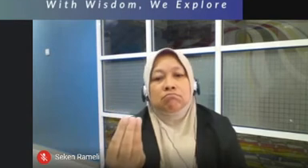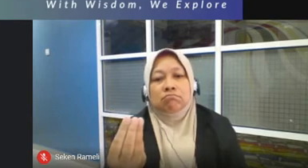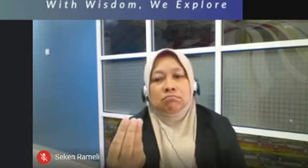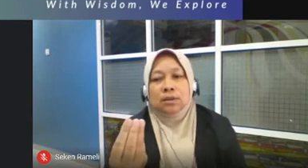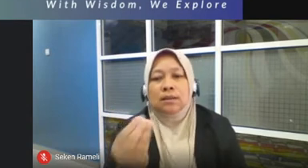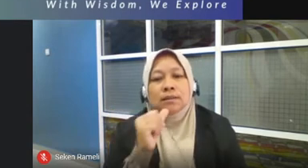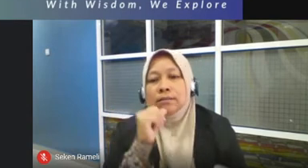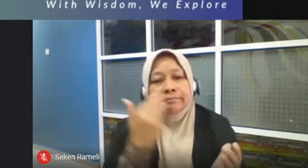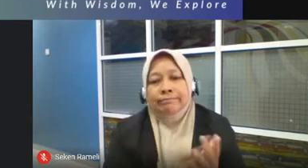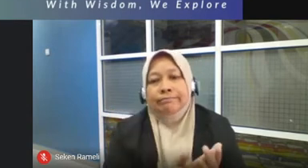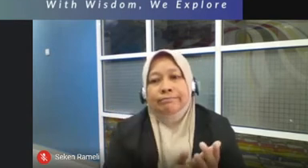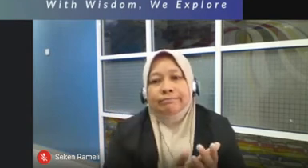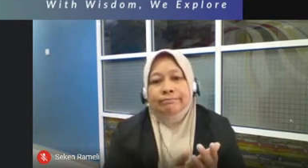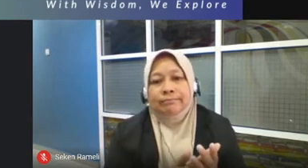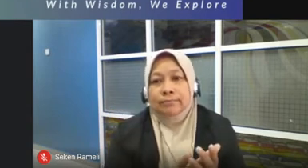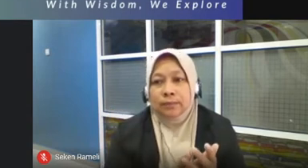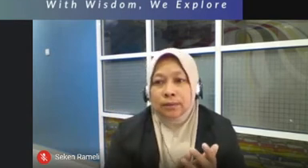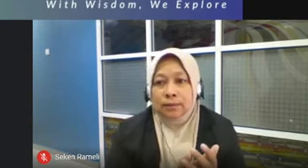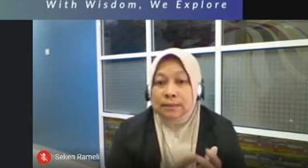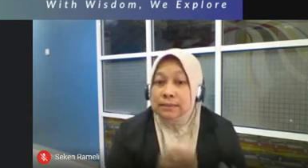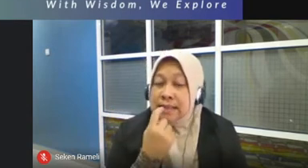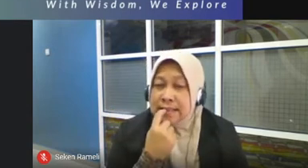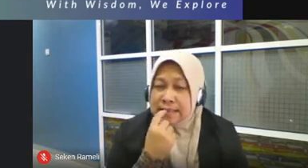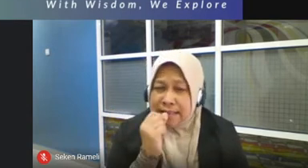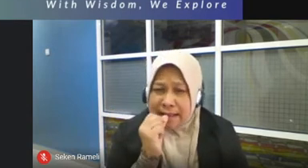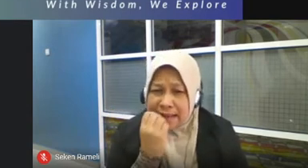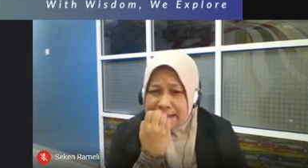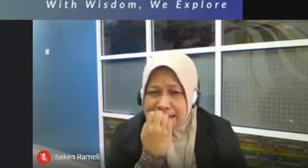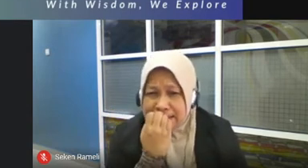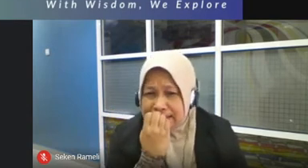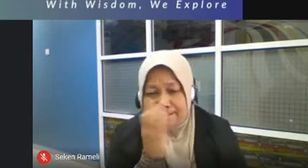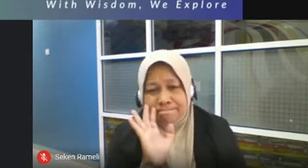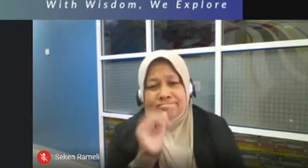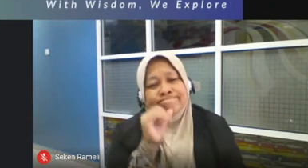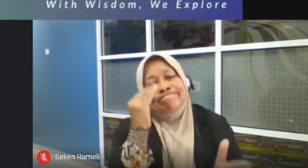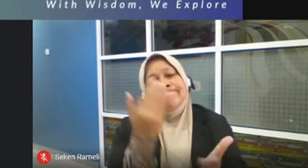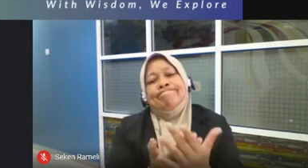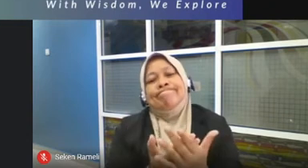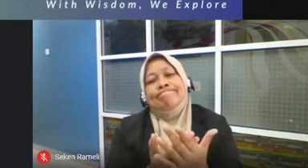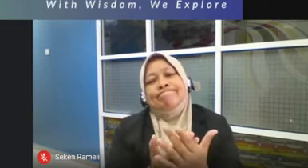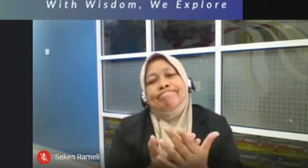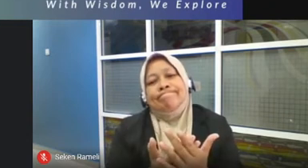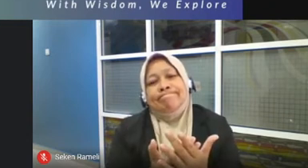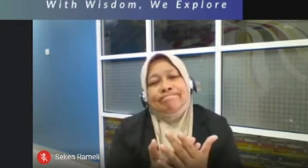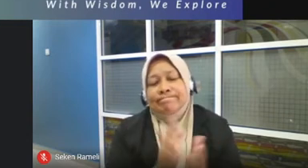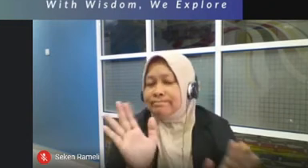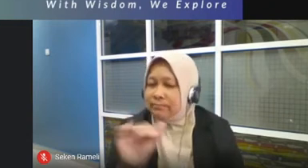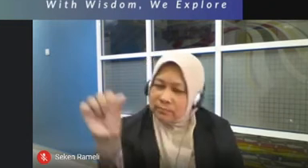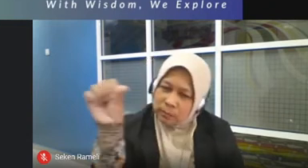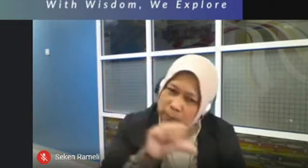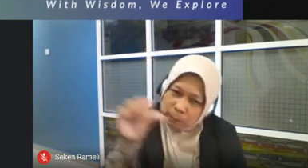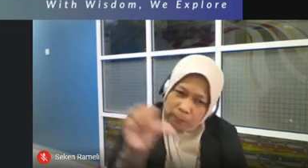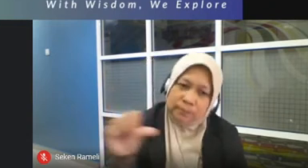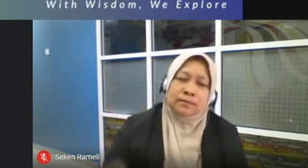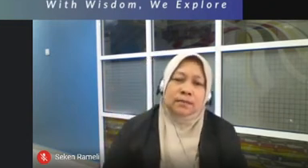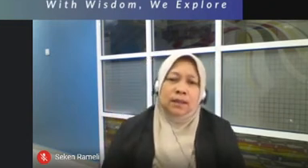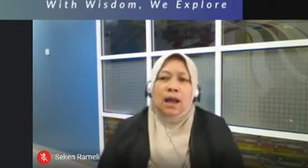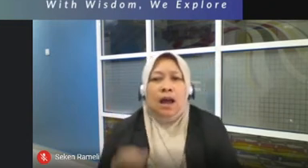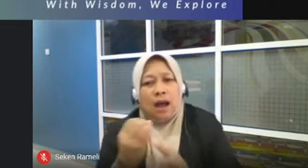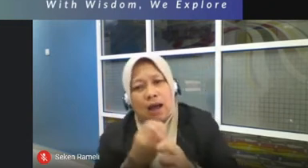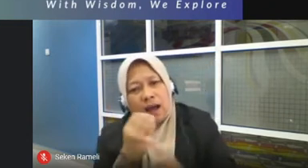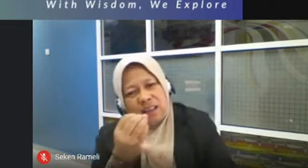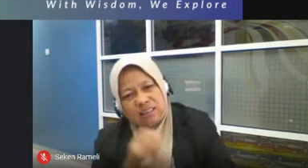tidak bagus. Sekali lagi saya ulang, menggigit kuku di hadapan orang ramai adalah sangat tidak bagus. Ataupun